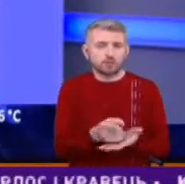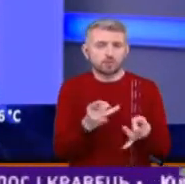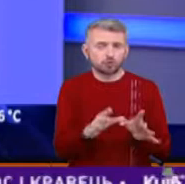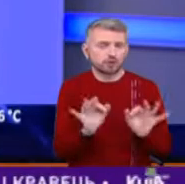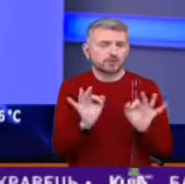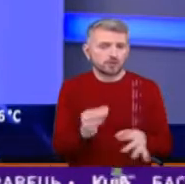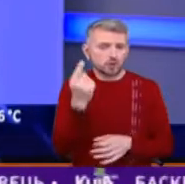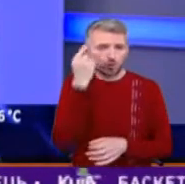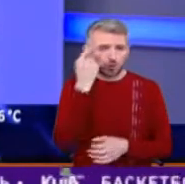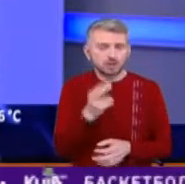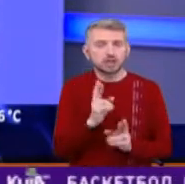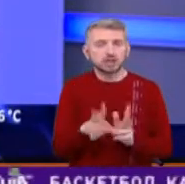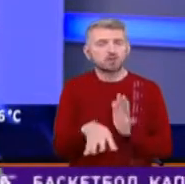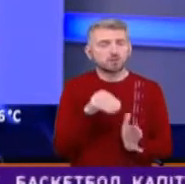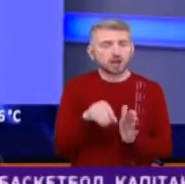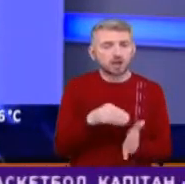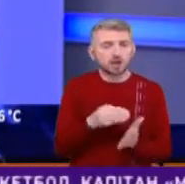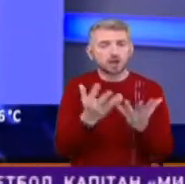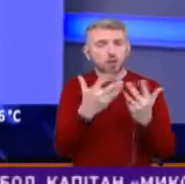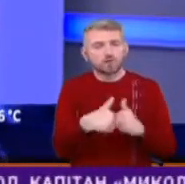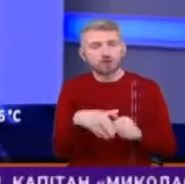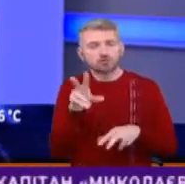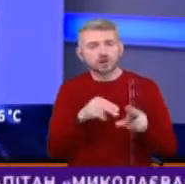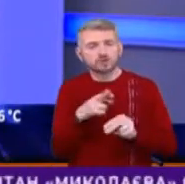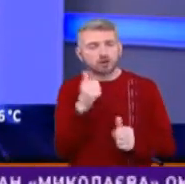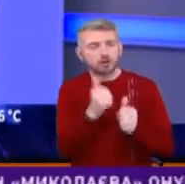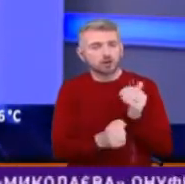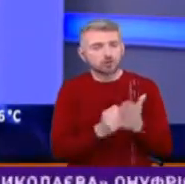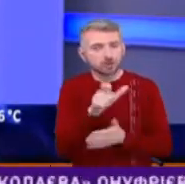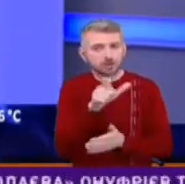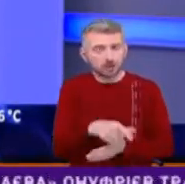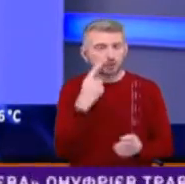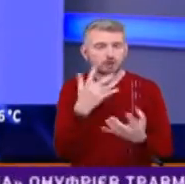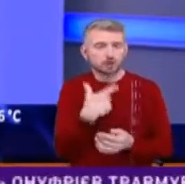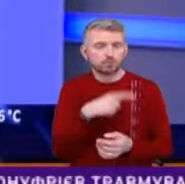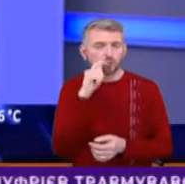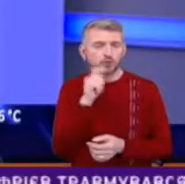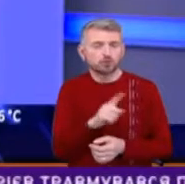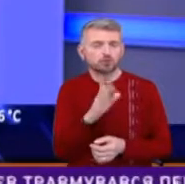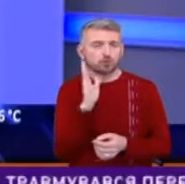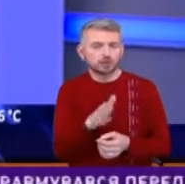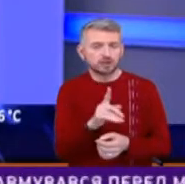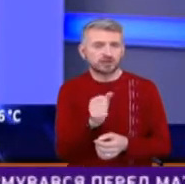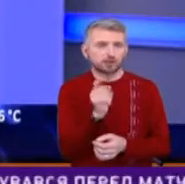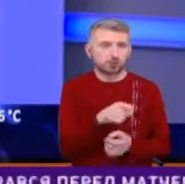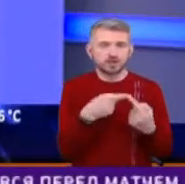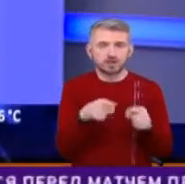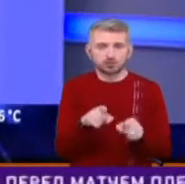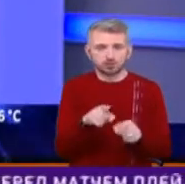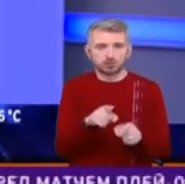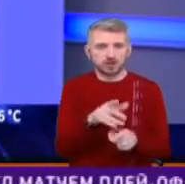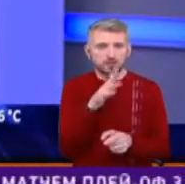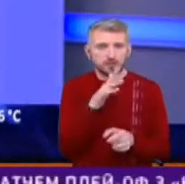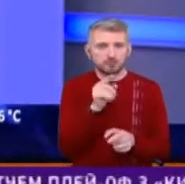раціонально думати, як вибирати, рахувати шанси для кожного кандидата, уявляти собі Україну, яка буде за того чи іншого кандидата. І саме